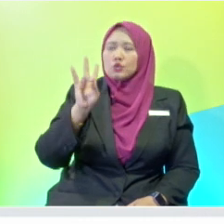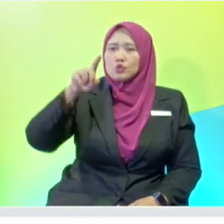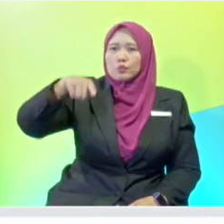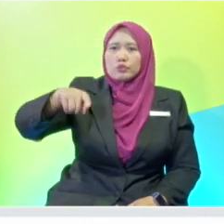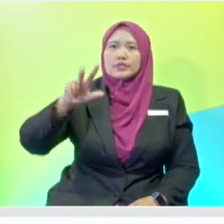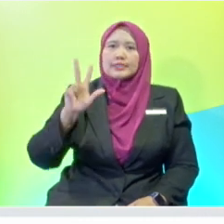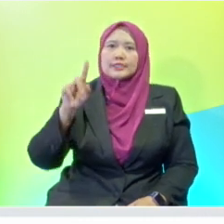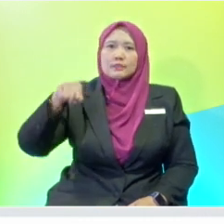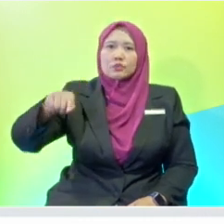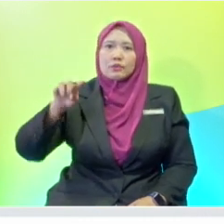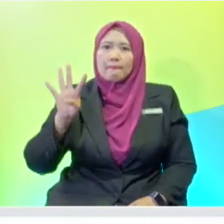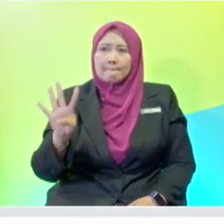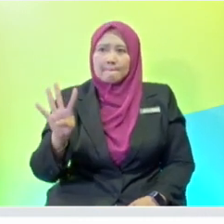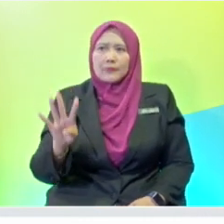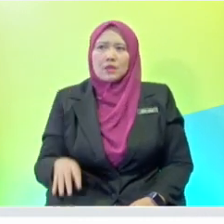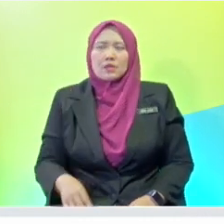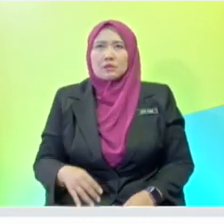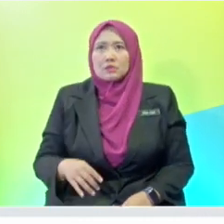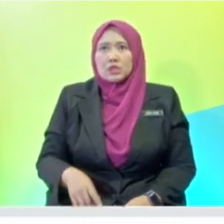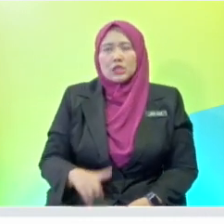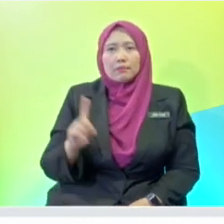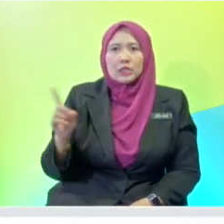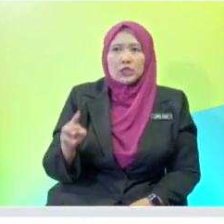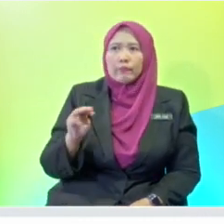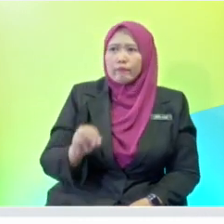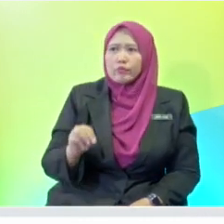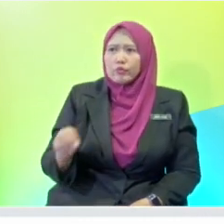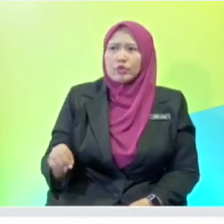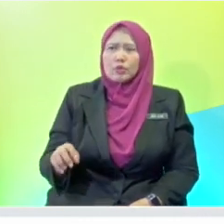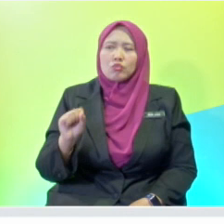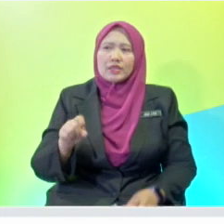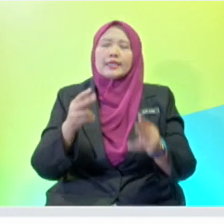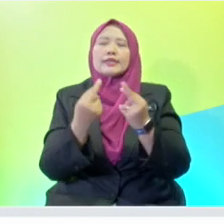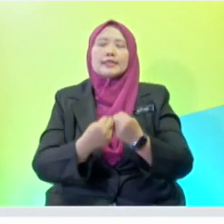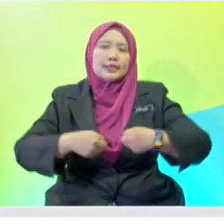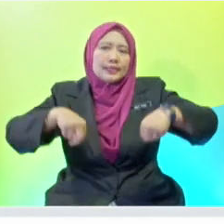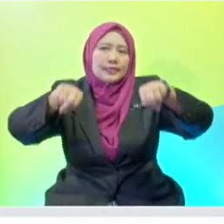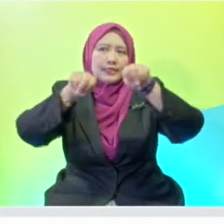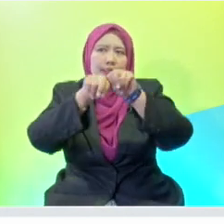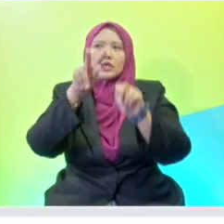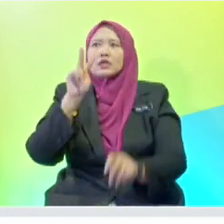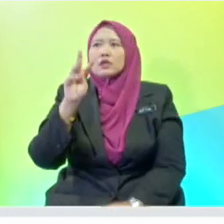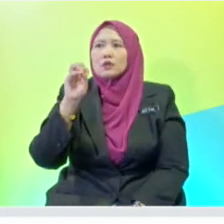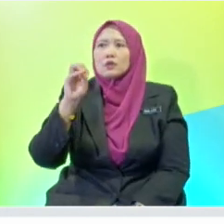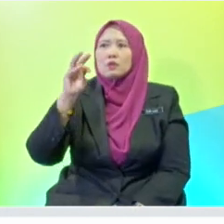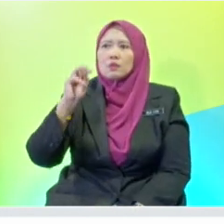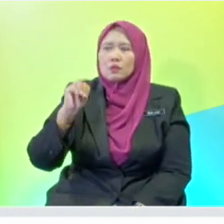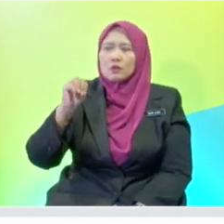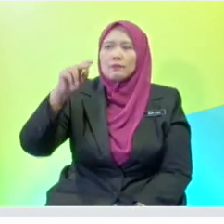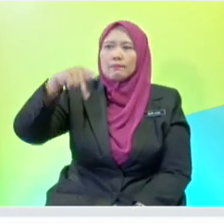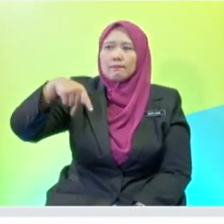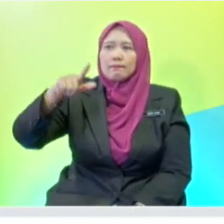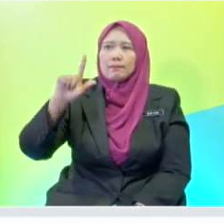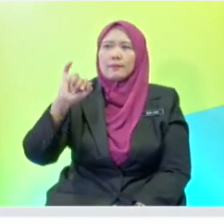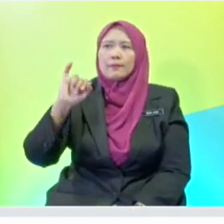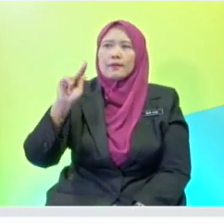populasi 4 di mana murid dapat menilai komplikasi sekiranya dia tidak dapat di kesan Oke antara